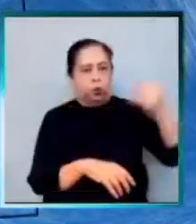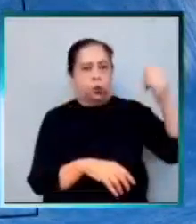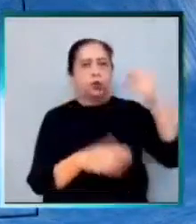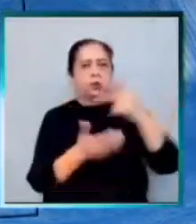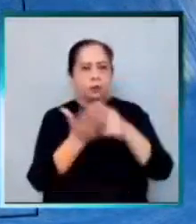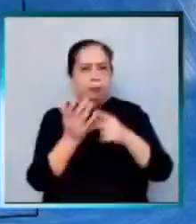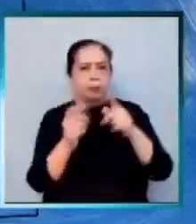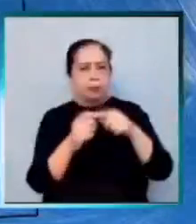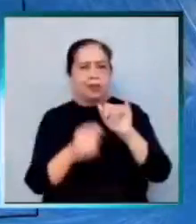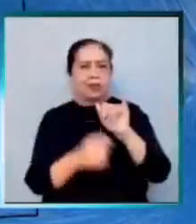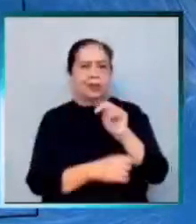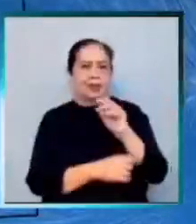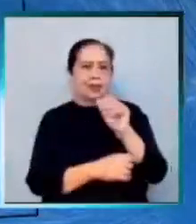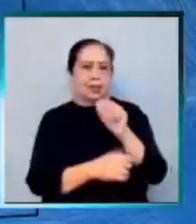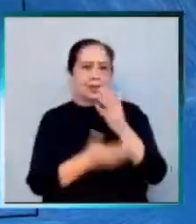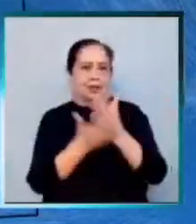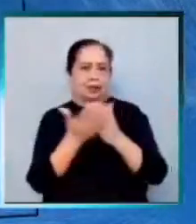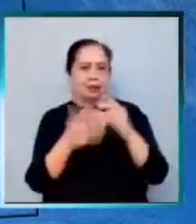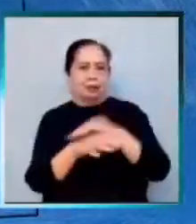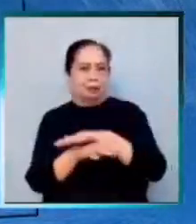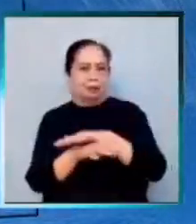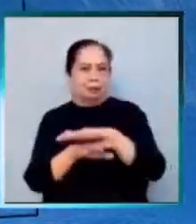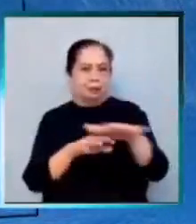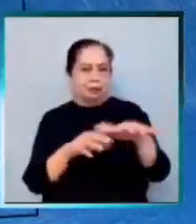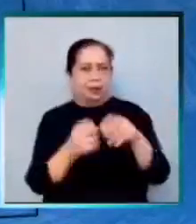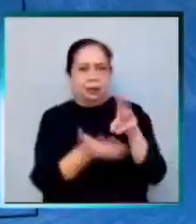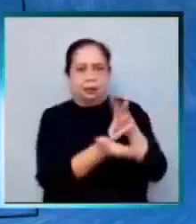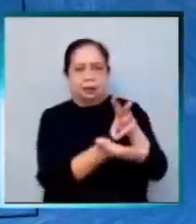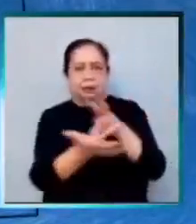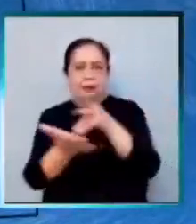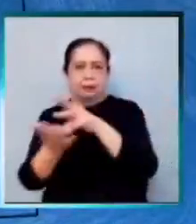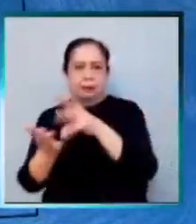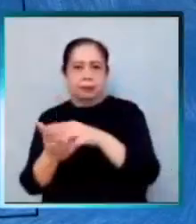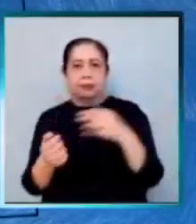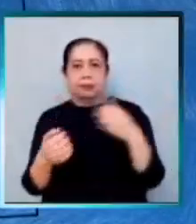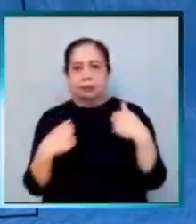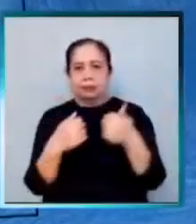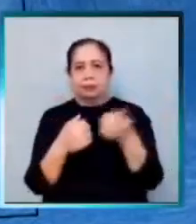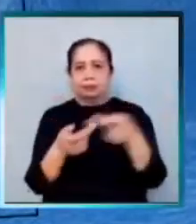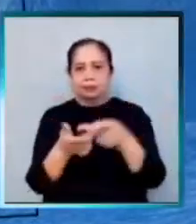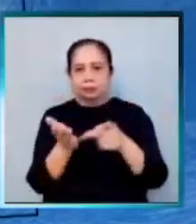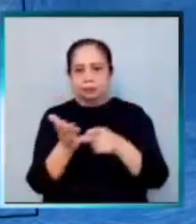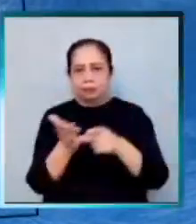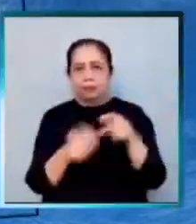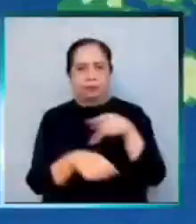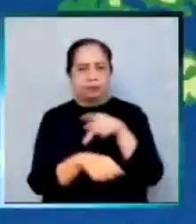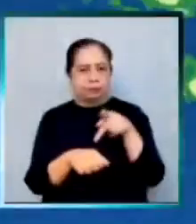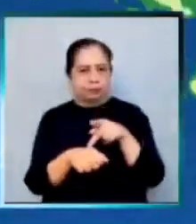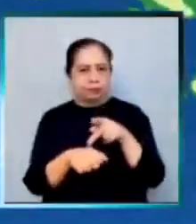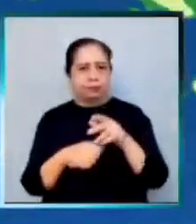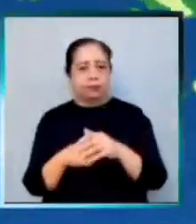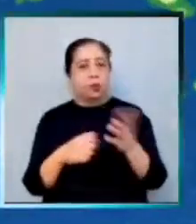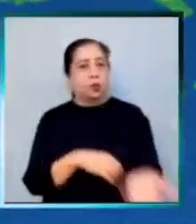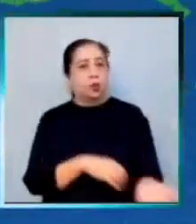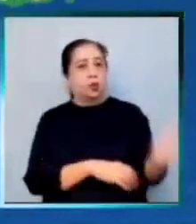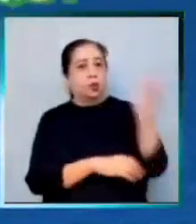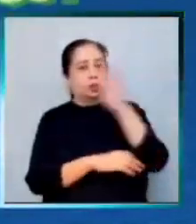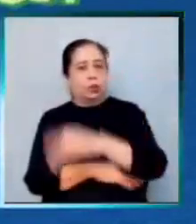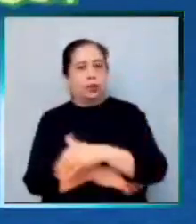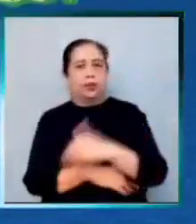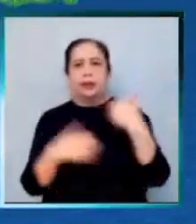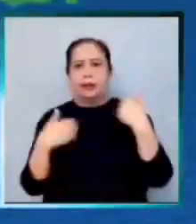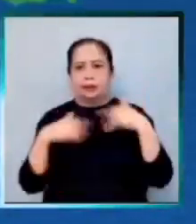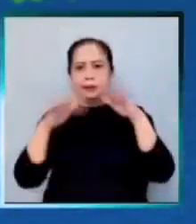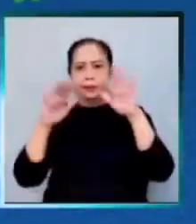ang ilang lugar, habang may localized thunderstorms naman sa iba pang bahagi ng bansa. Buong araw ang tsansa ng ulan bukas sa